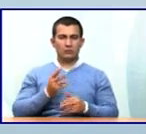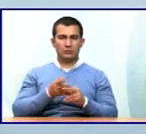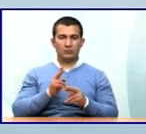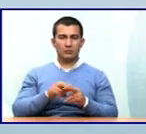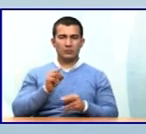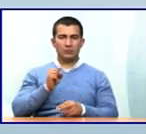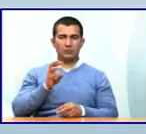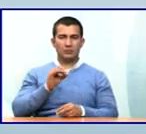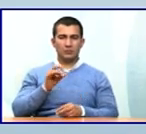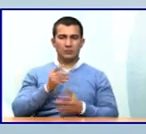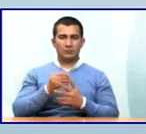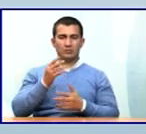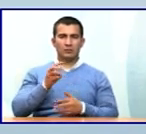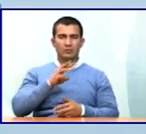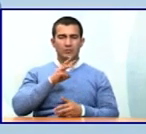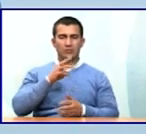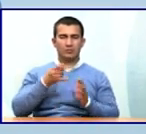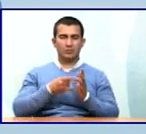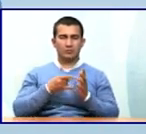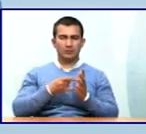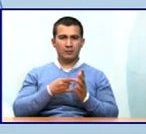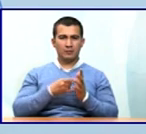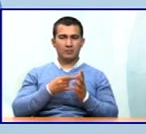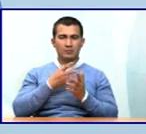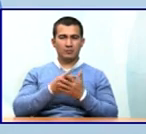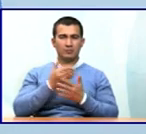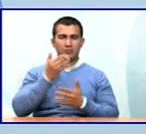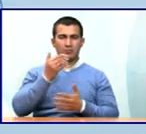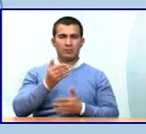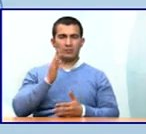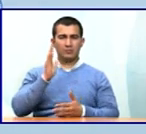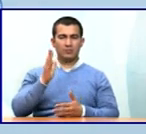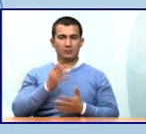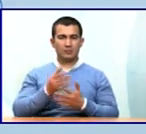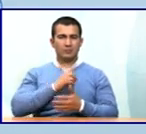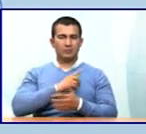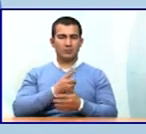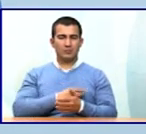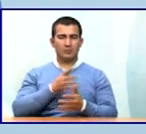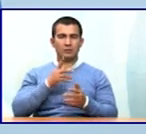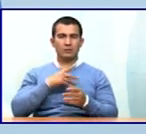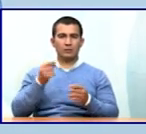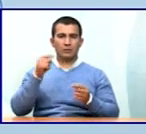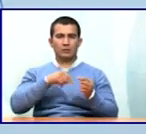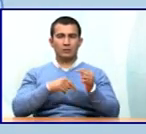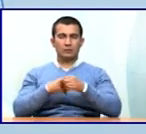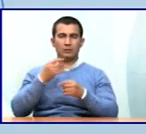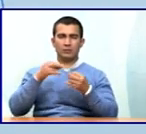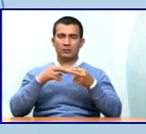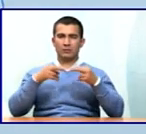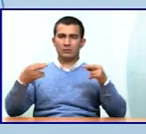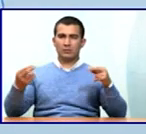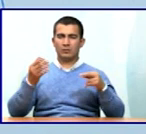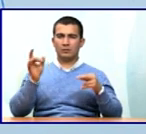turganingizdek, magnet induksiya vektoriga, o'tkazgichdan oqayotgan tokka va o'tkazgich